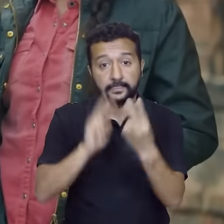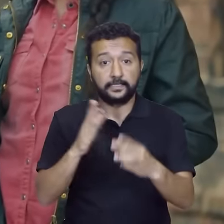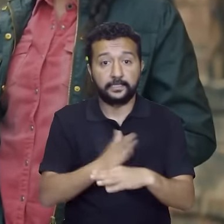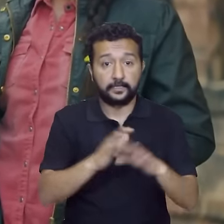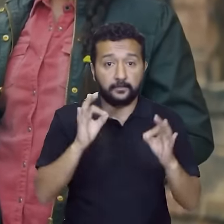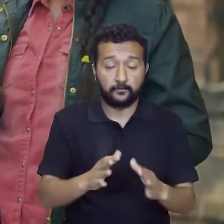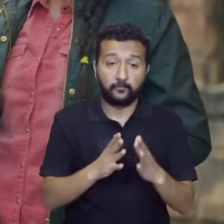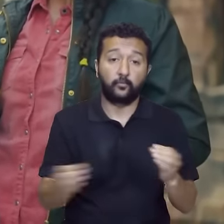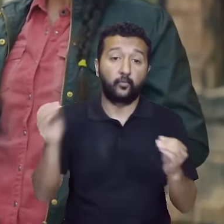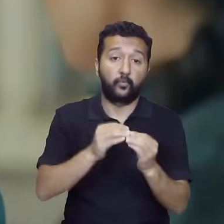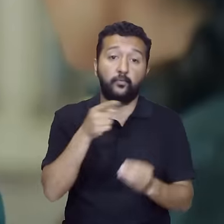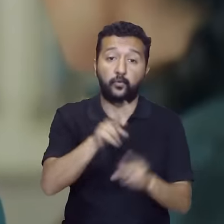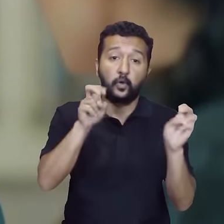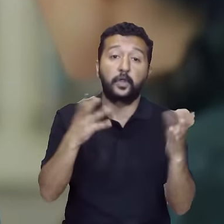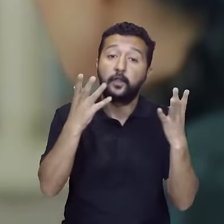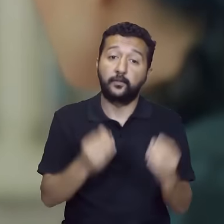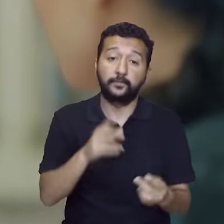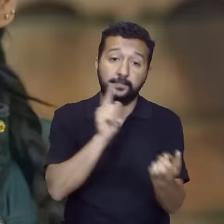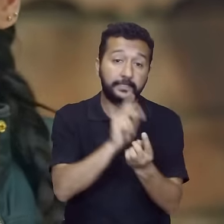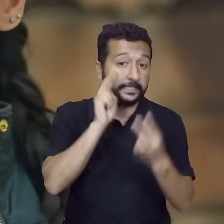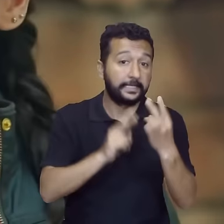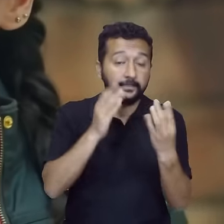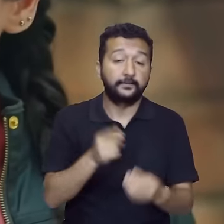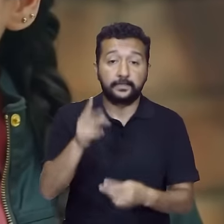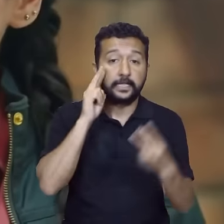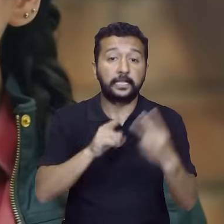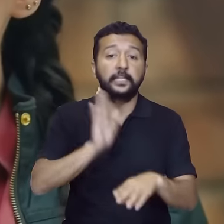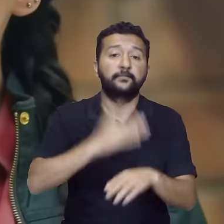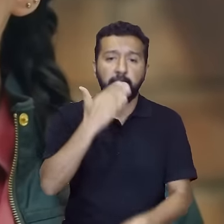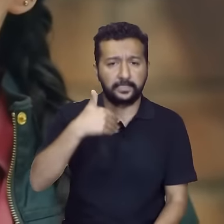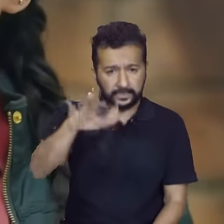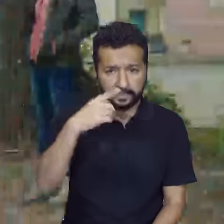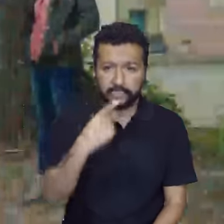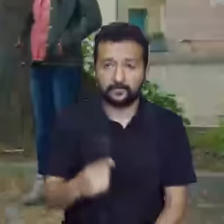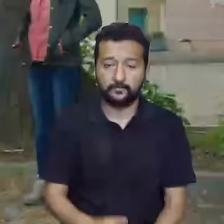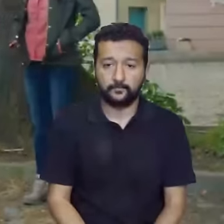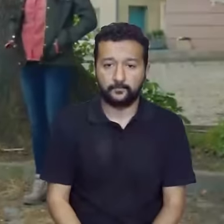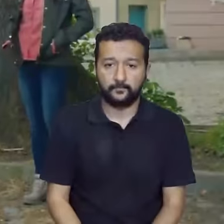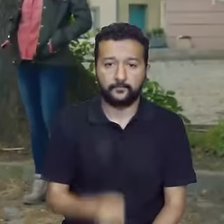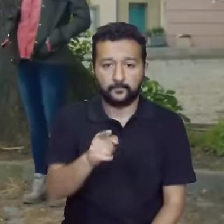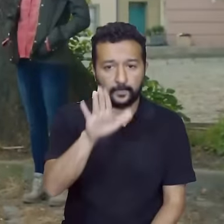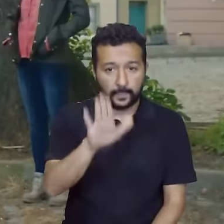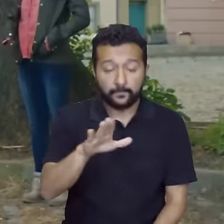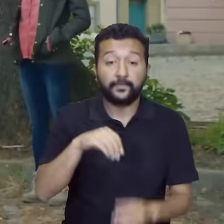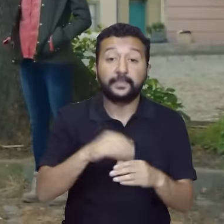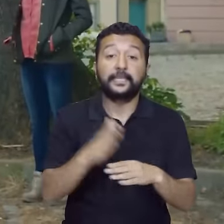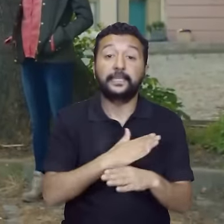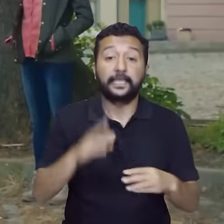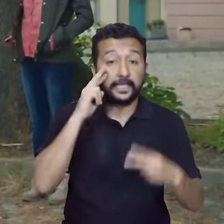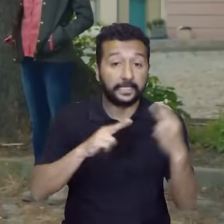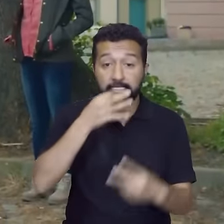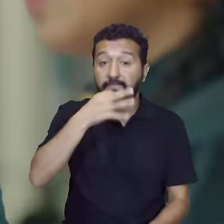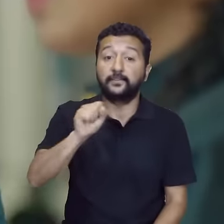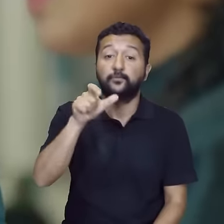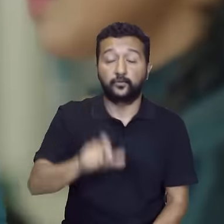Niye bu kadar büyütüyorsun ki sen bu meseleyi? Ne var sanki tanıştırsan? Tanıştırmayacağım dedim ya. Gider misin başımdan? Ya tamam işte. Niye tanıştırmıyorsun? Ben de